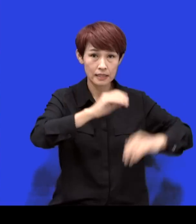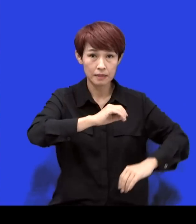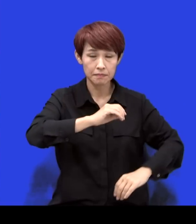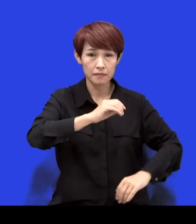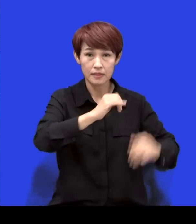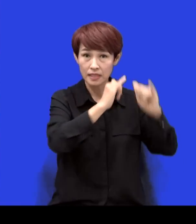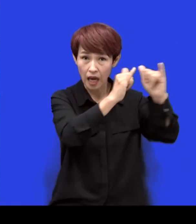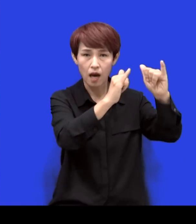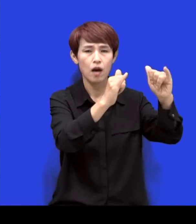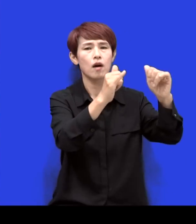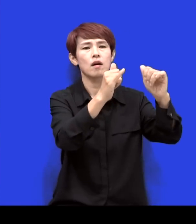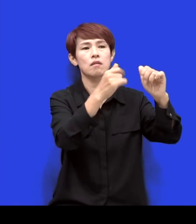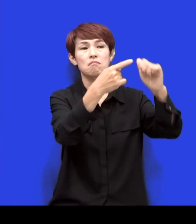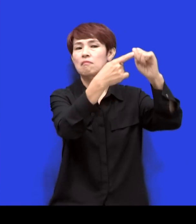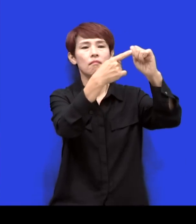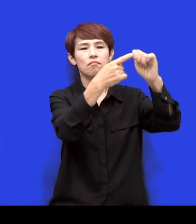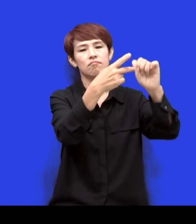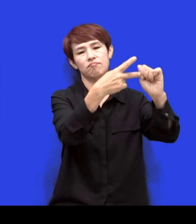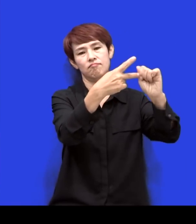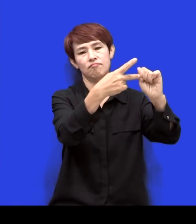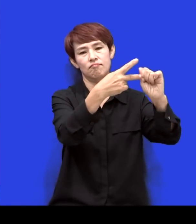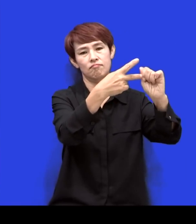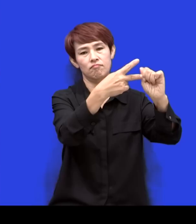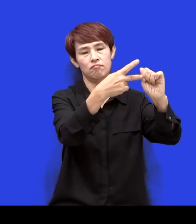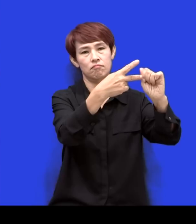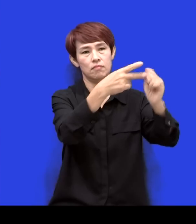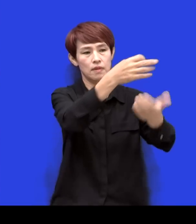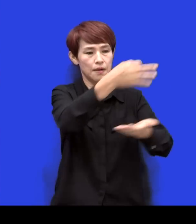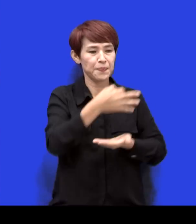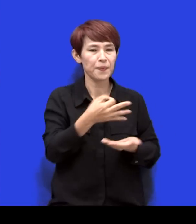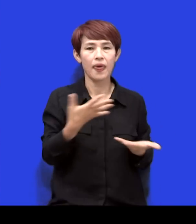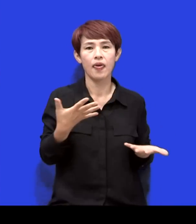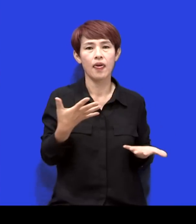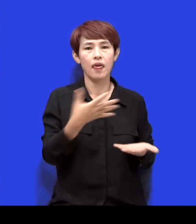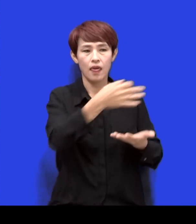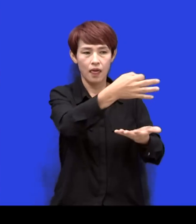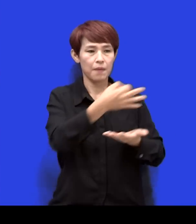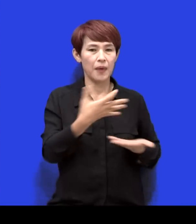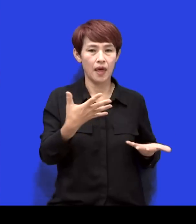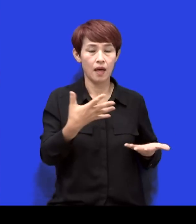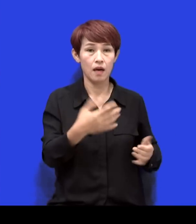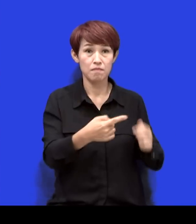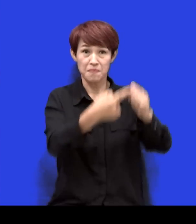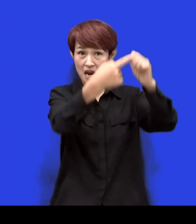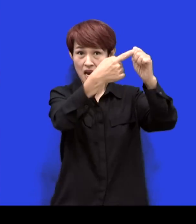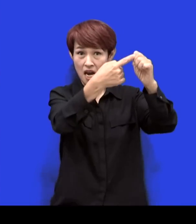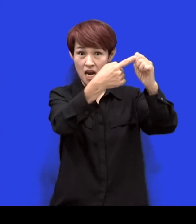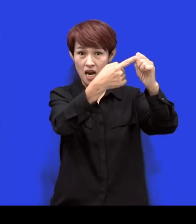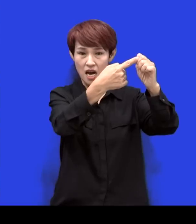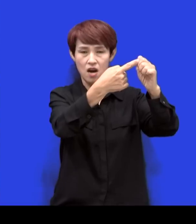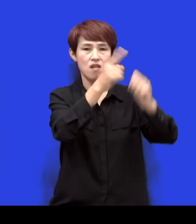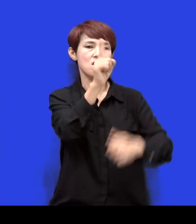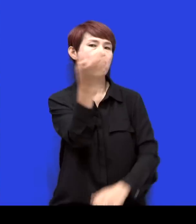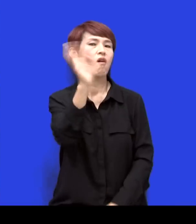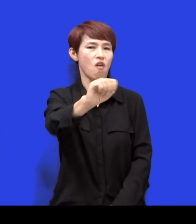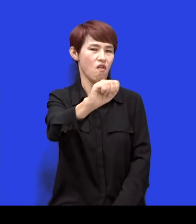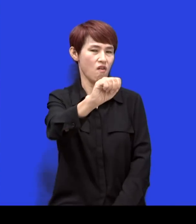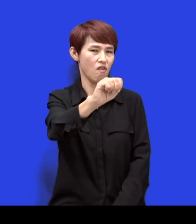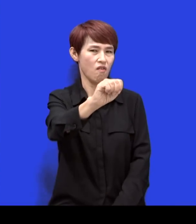받았어요. 근데 이제 우수상은 이제 그 상금이 없어요. 아, 그래요? 예. 그리고 대상은 이제 1억이에요,